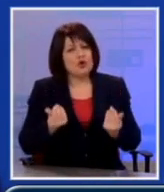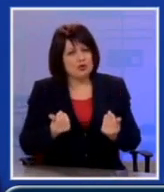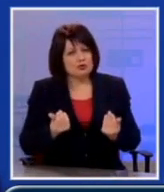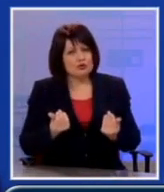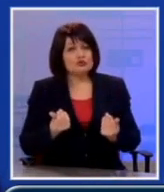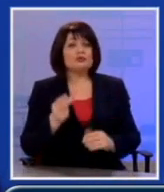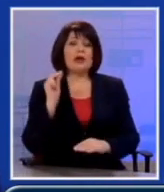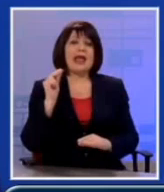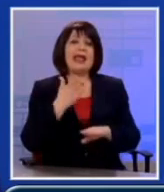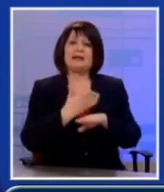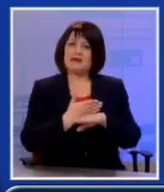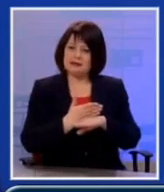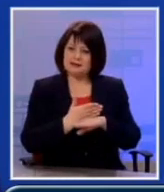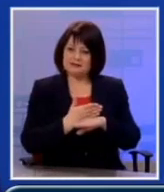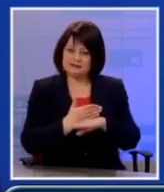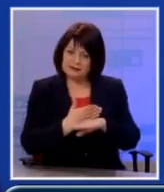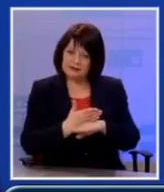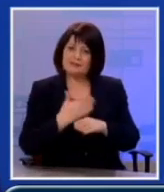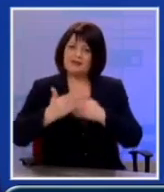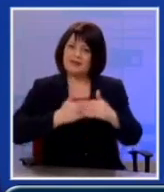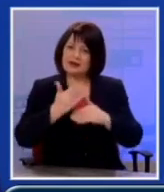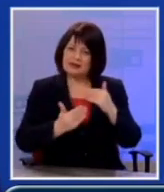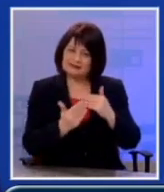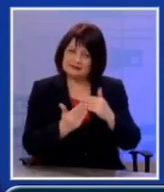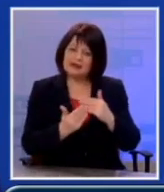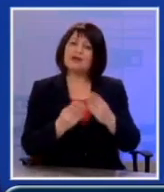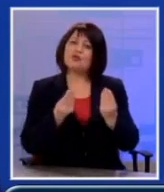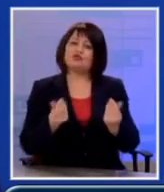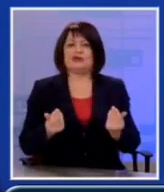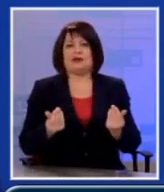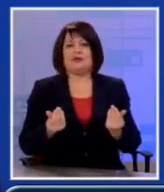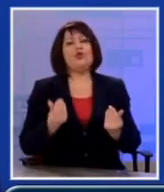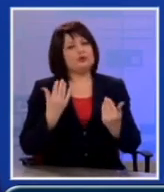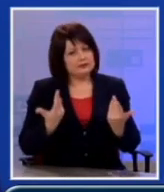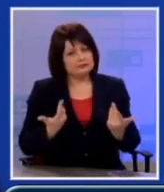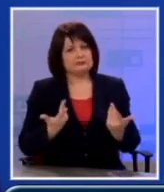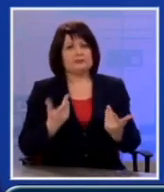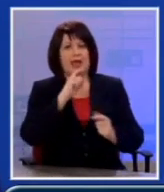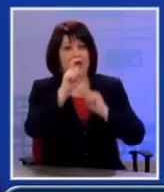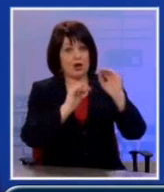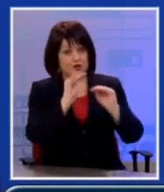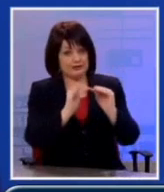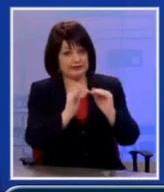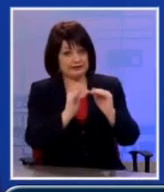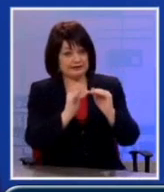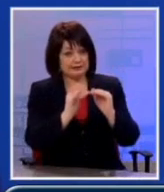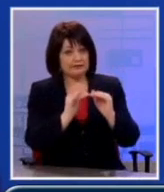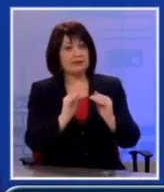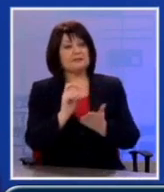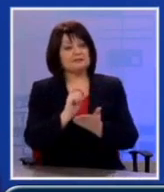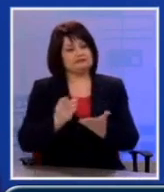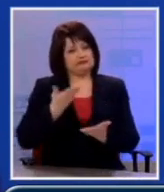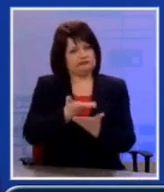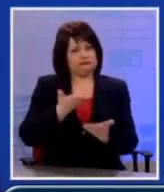θα εγγυάται όχι μόνο τη διαδικασία αλλά και την ουσία. Ότι δηλαδή οι ερωτήσεις όχι απλώς θα